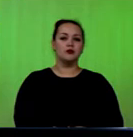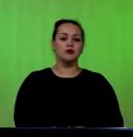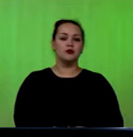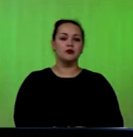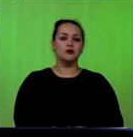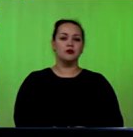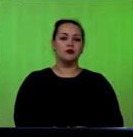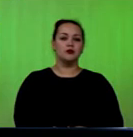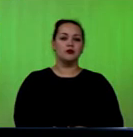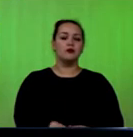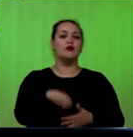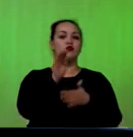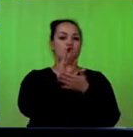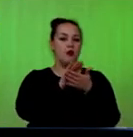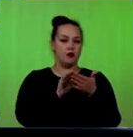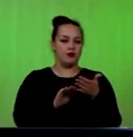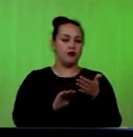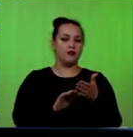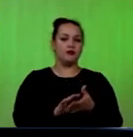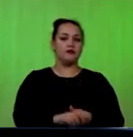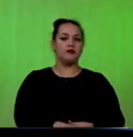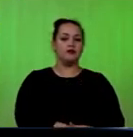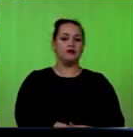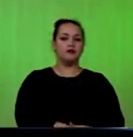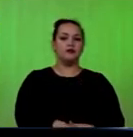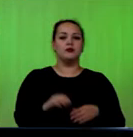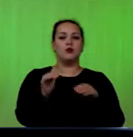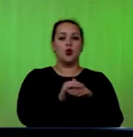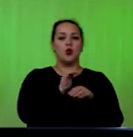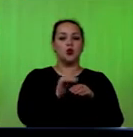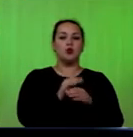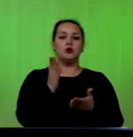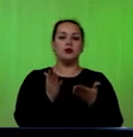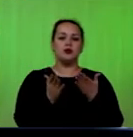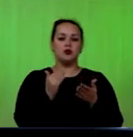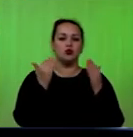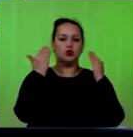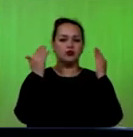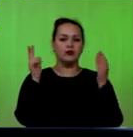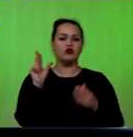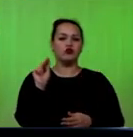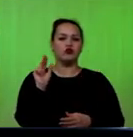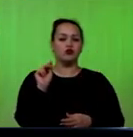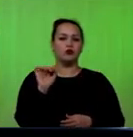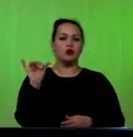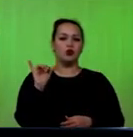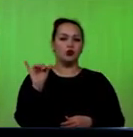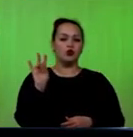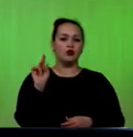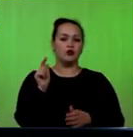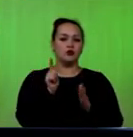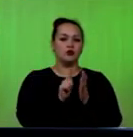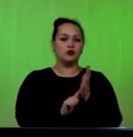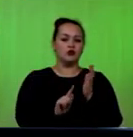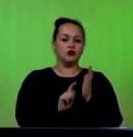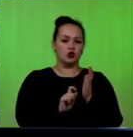записали молодцы если неизвестное число умножить на 700